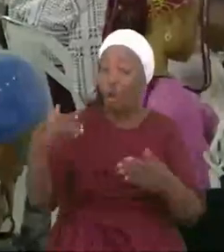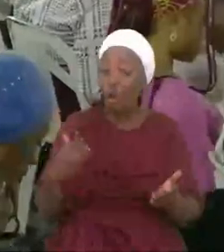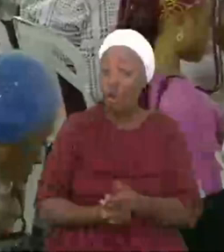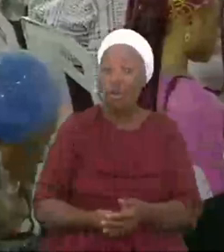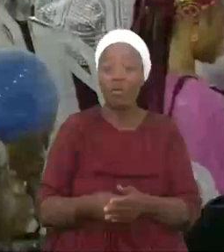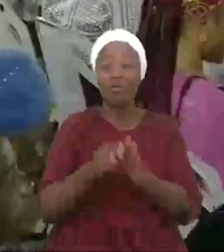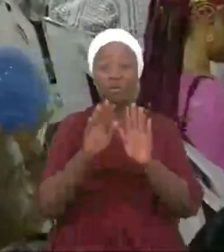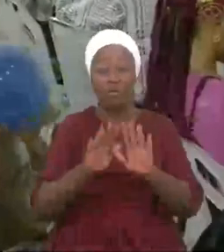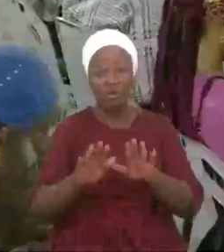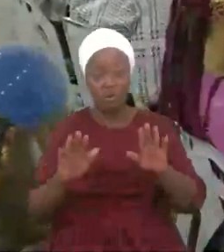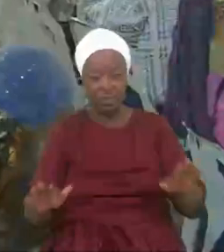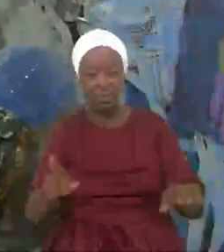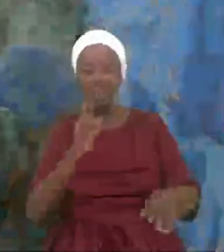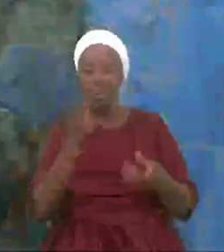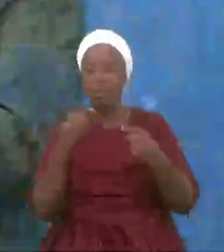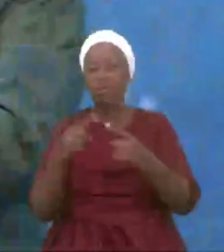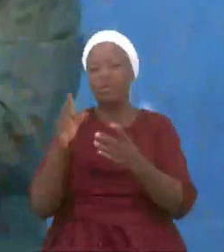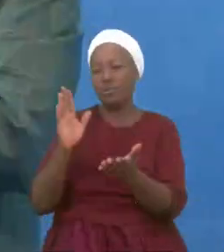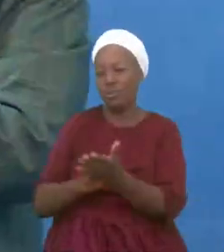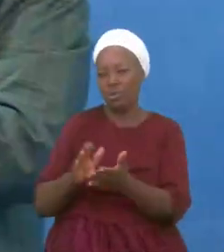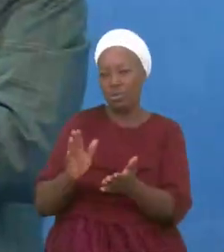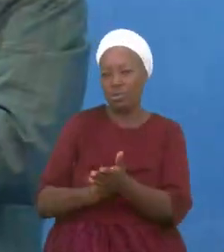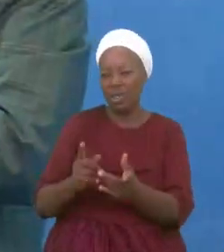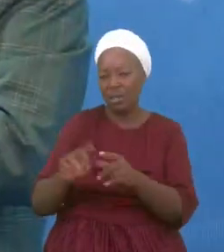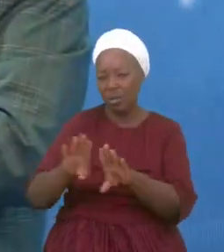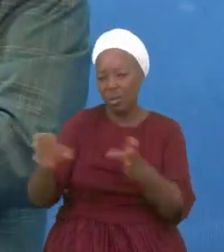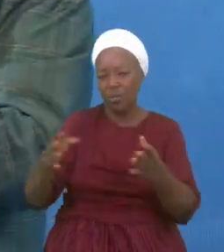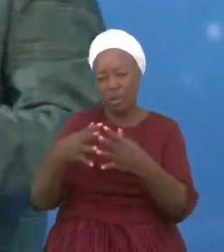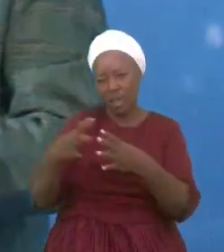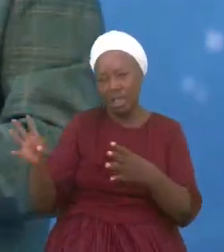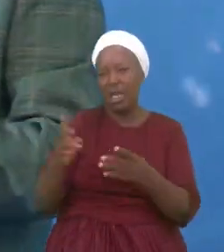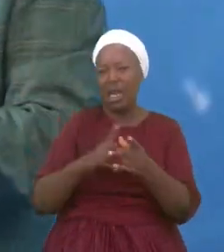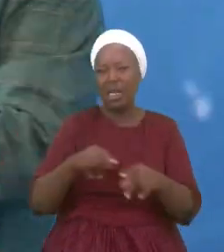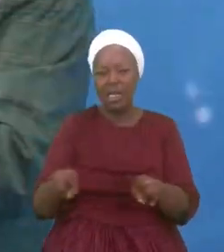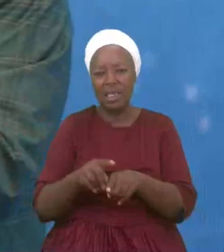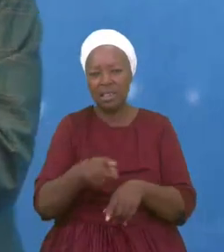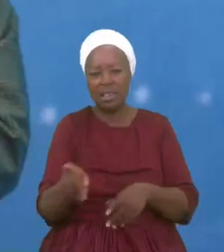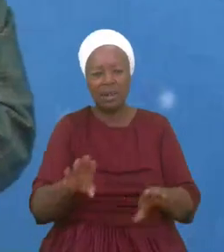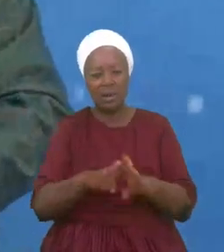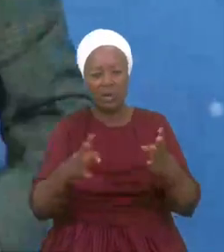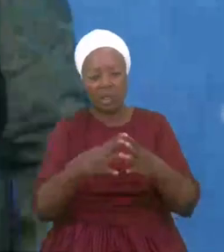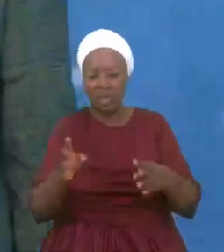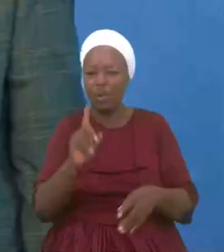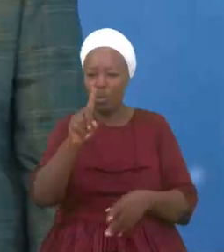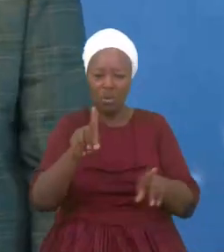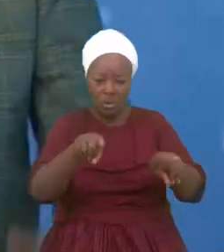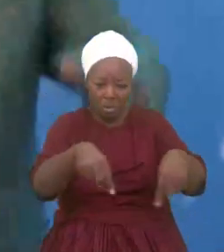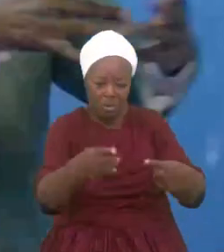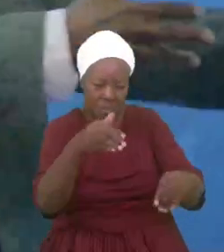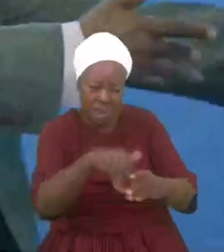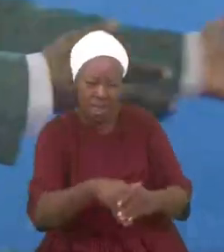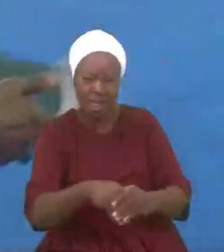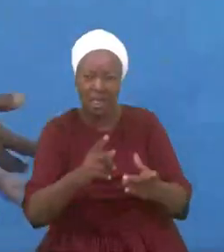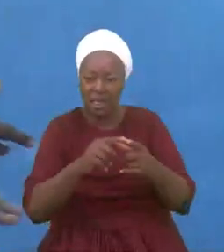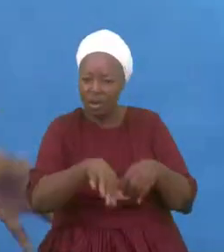dis la voix ouverte maintenant tous les enfants vont à l'école et quand les enfants